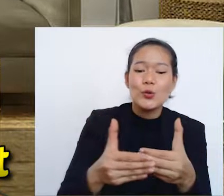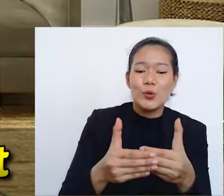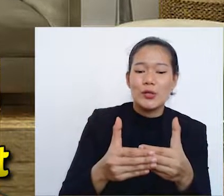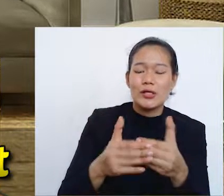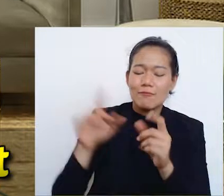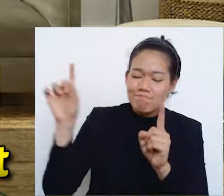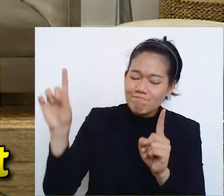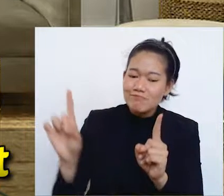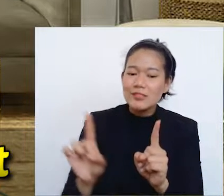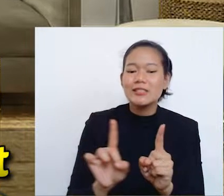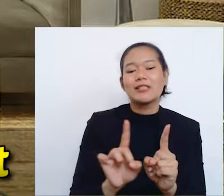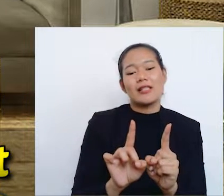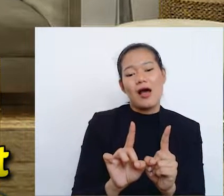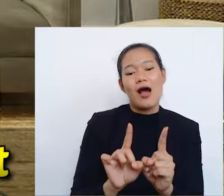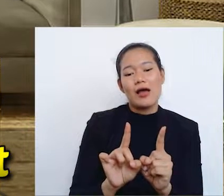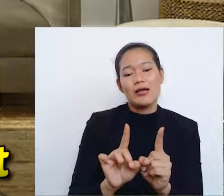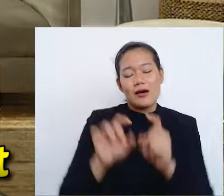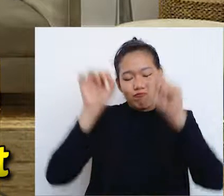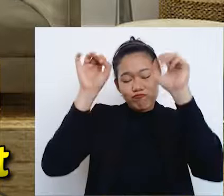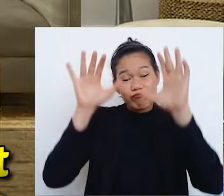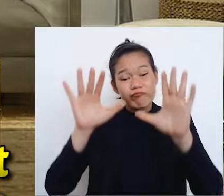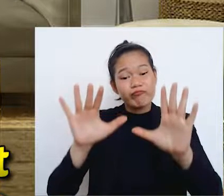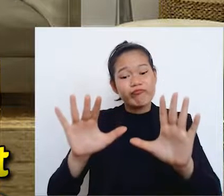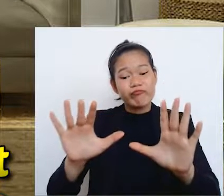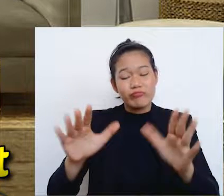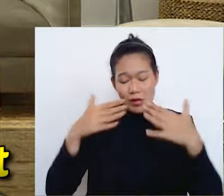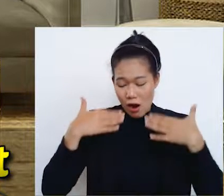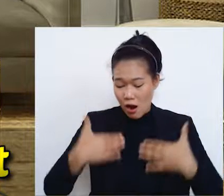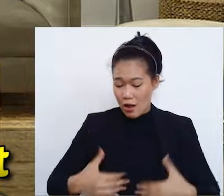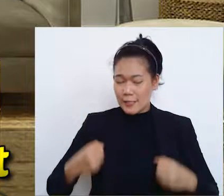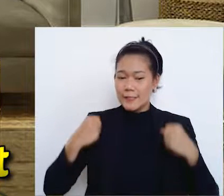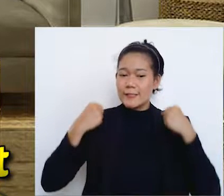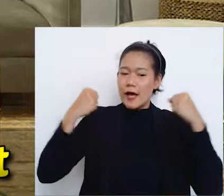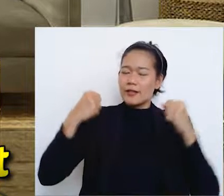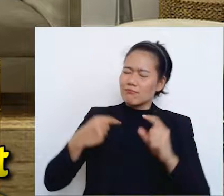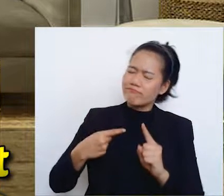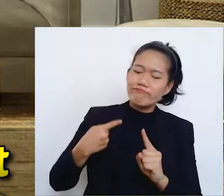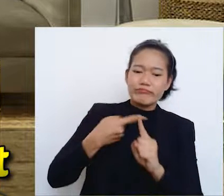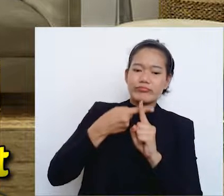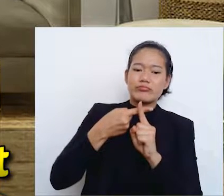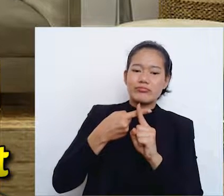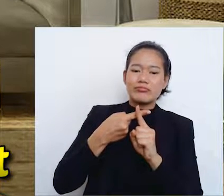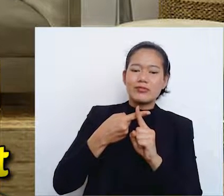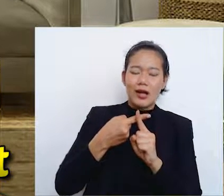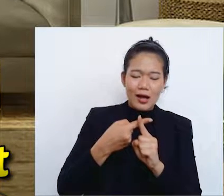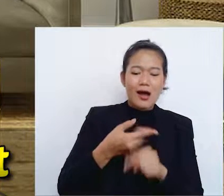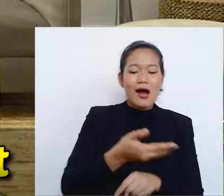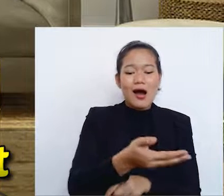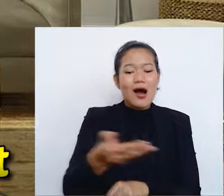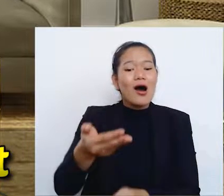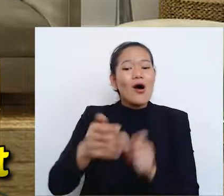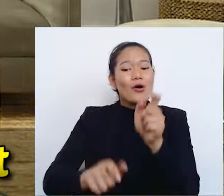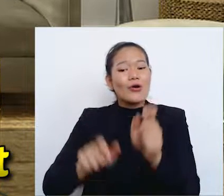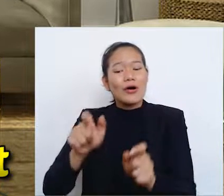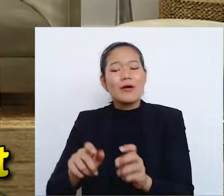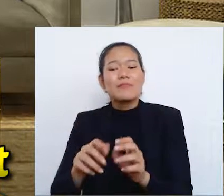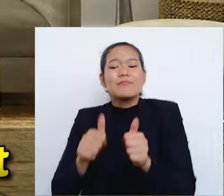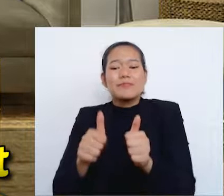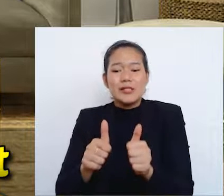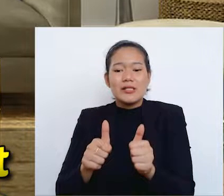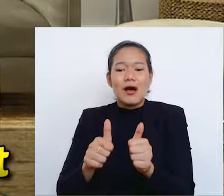melindungi, menyertai, dan memberikan mereka kesehatan ekstra, sehingga mereka boleh